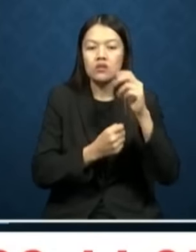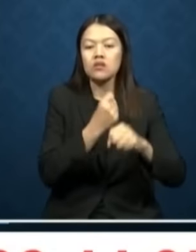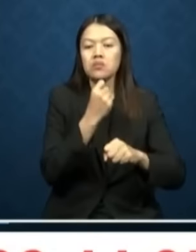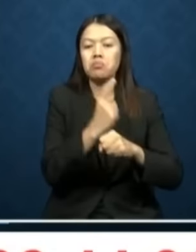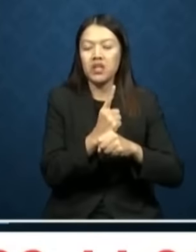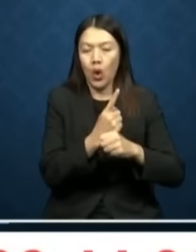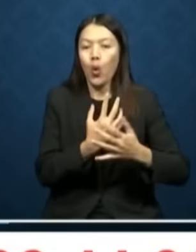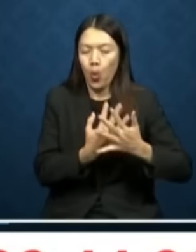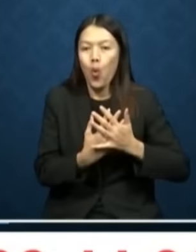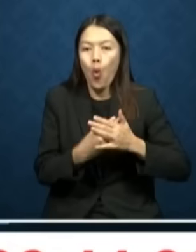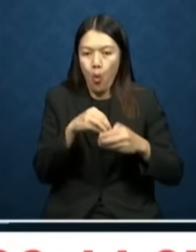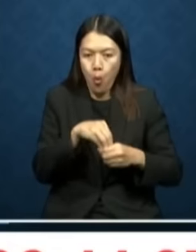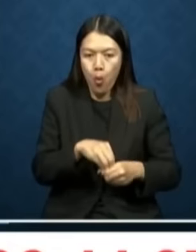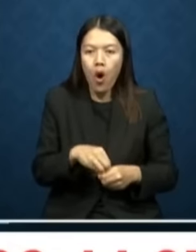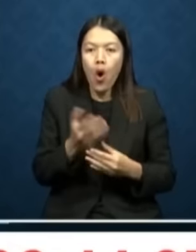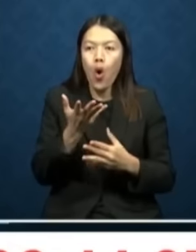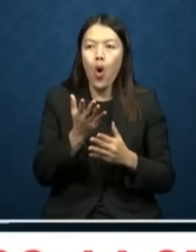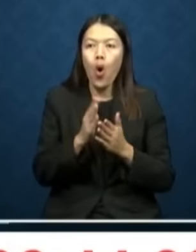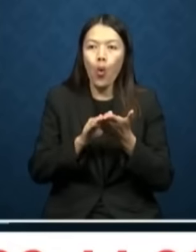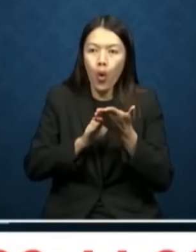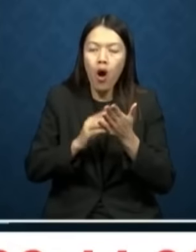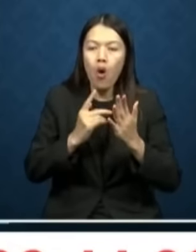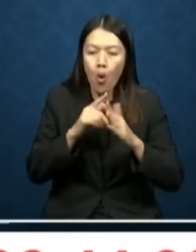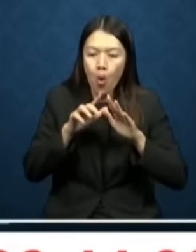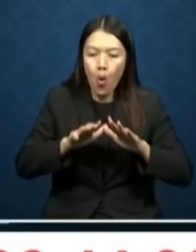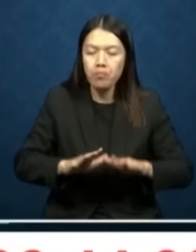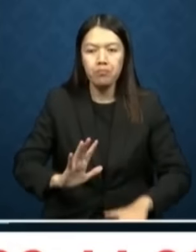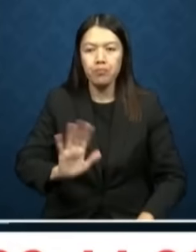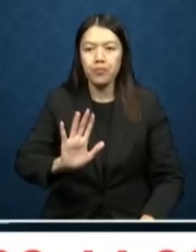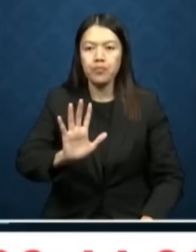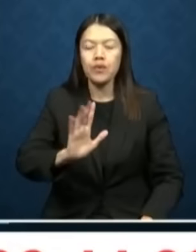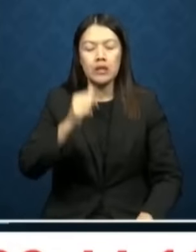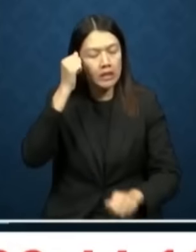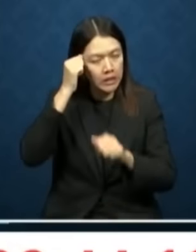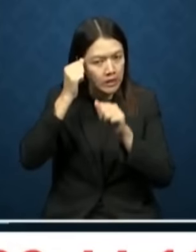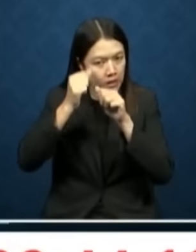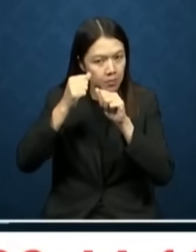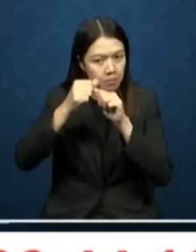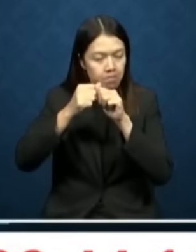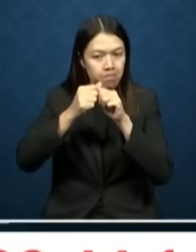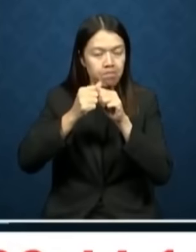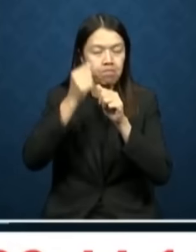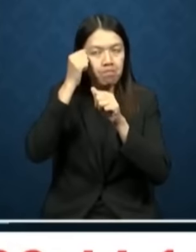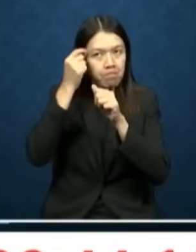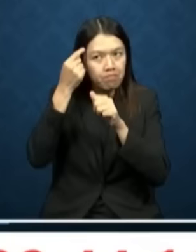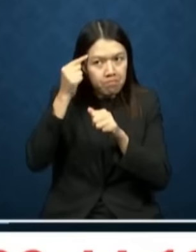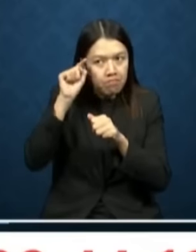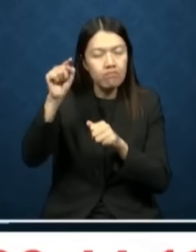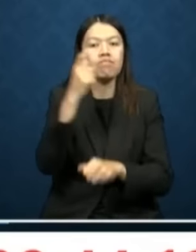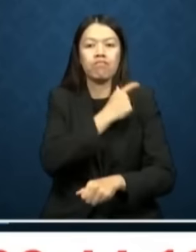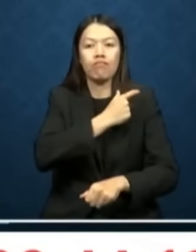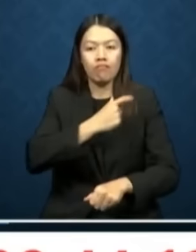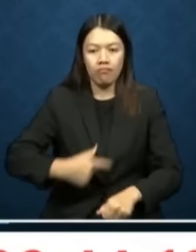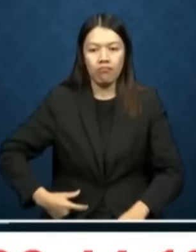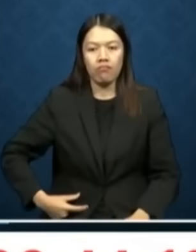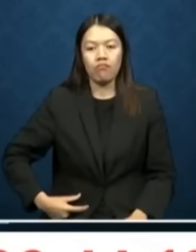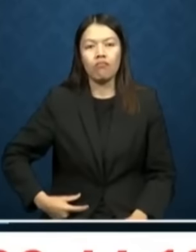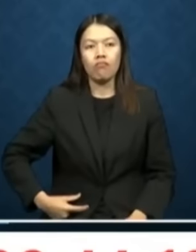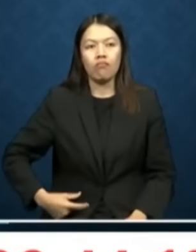ำและไม่ขอพระราชทานอภัยโทษอีกจึงจะเรียกว่าสำนึกในพระมหากรุณาธิคุณสิ่งนี้คือข้อความที่ผม